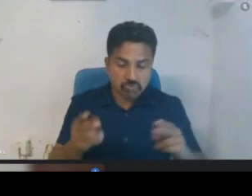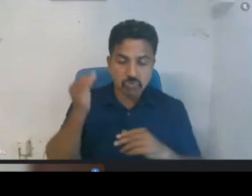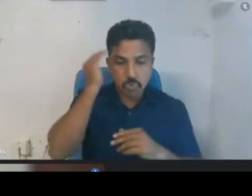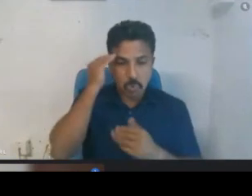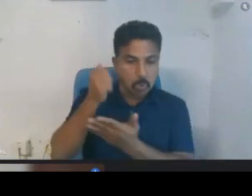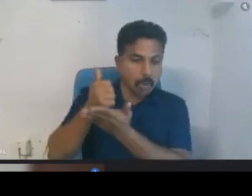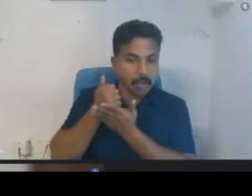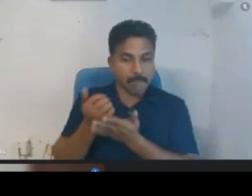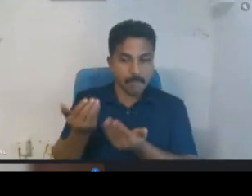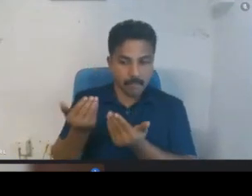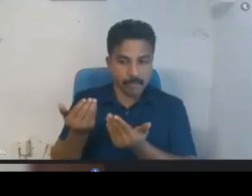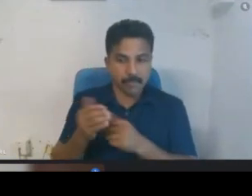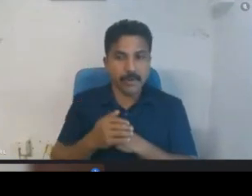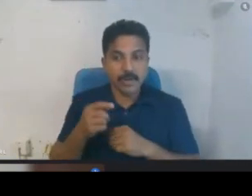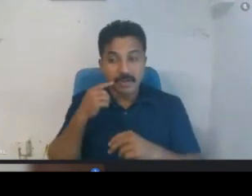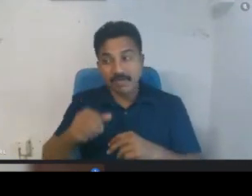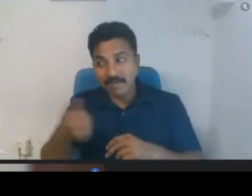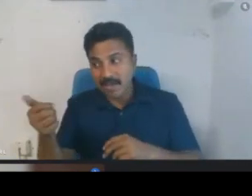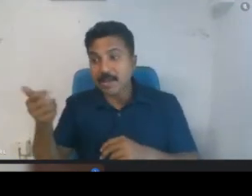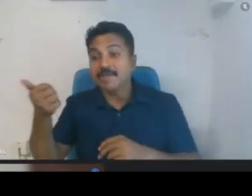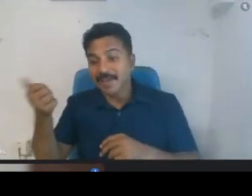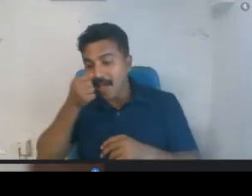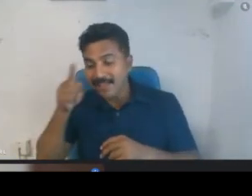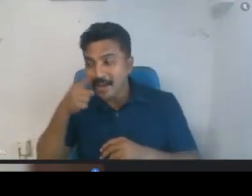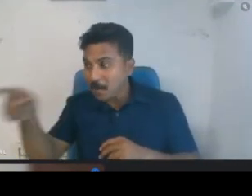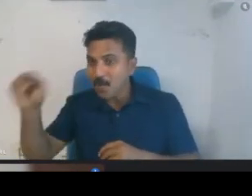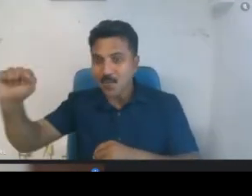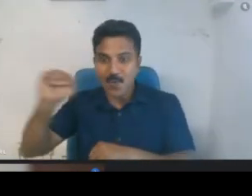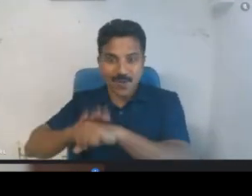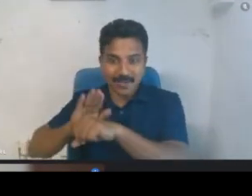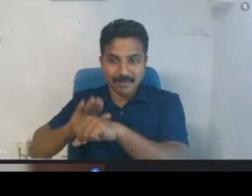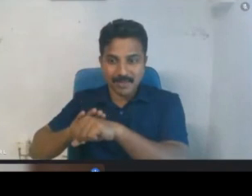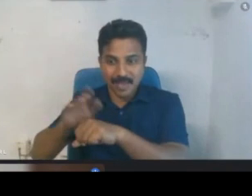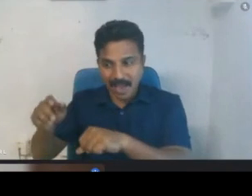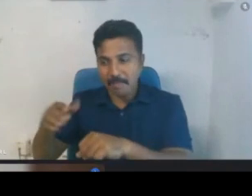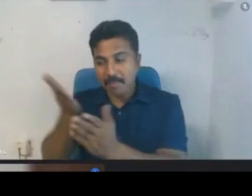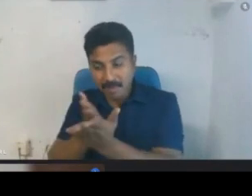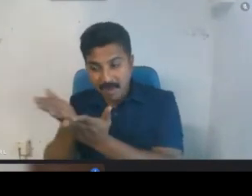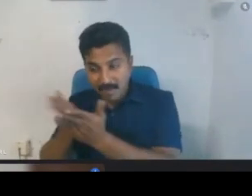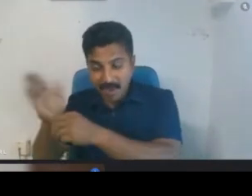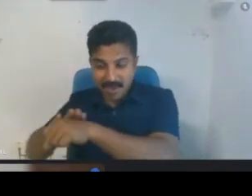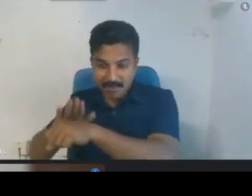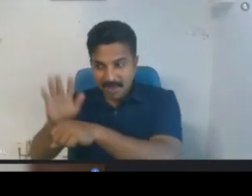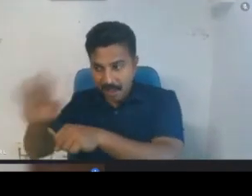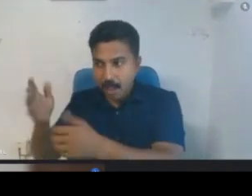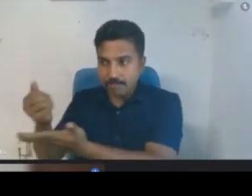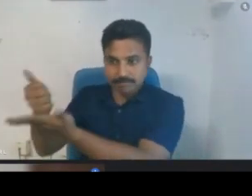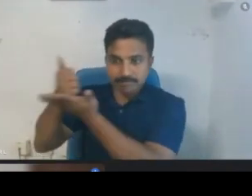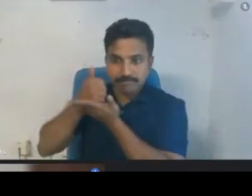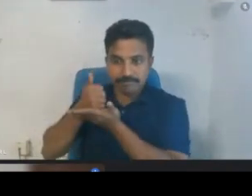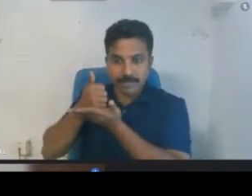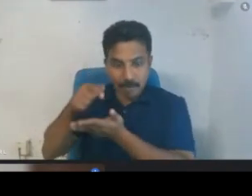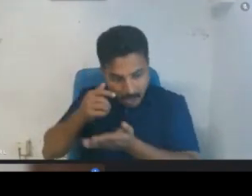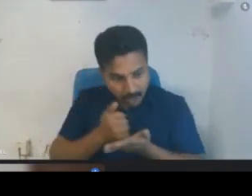അതേ പ്രശ്നം നിങ്ങൾ കണ്ടെത്തിയ വേറൊരു മാതാപിതാക്കളിൽ ഉണ്ടെന്നുണ്ടെങ്കിൽ അവർ പരിശീലിച്ച വേറൊരു കാര്യം നിങ്ങൾക്ക് പറഞ്ഞു തരികയും